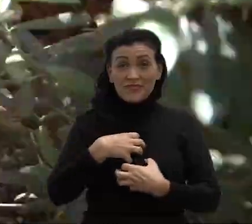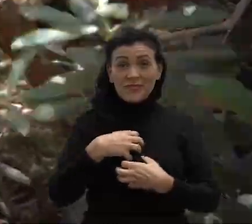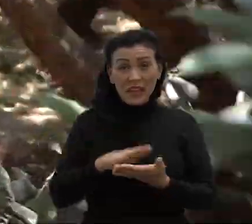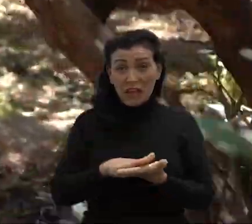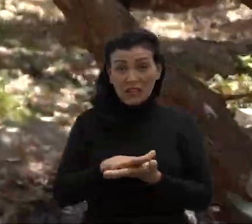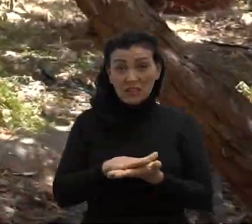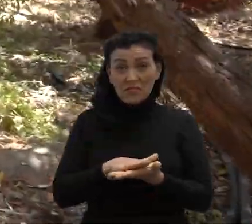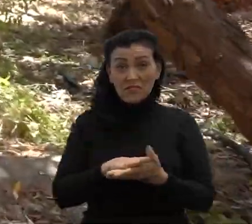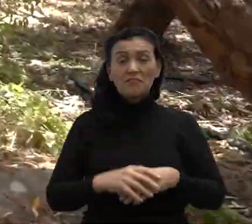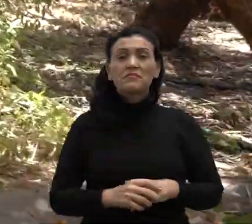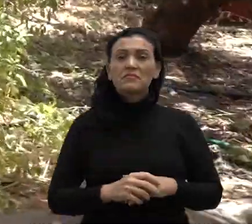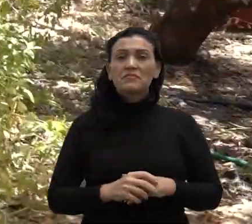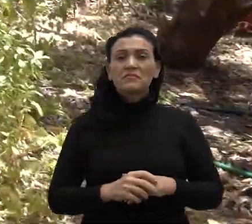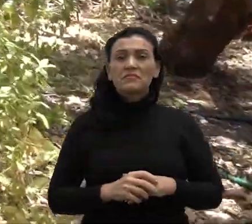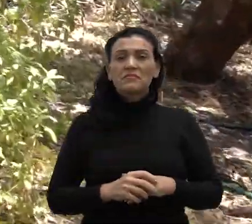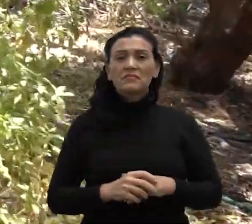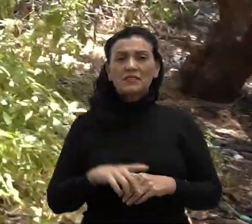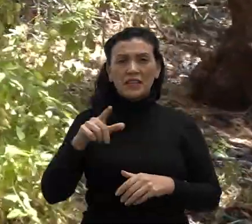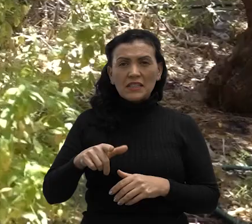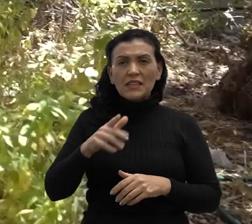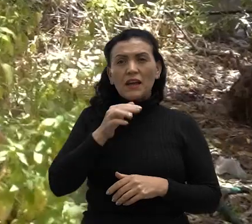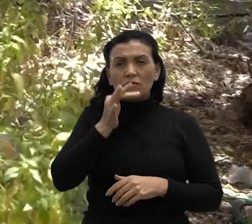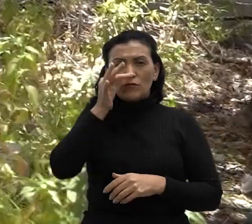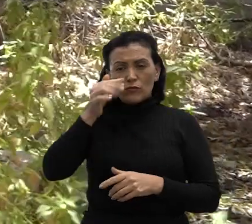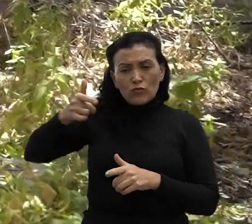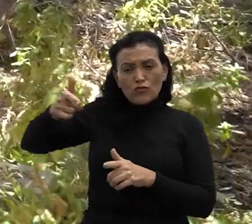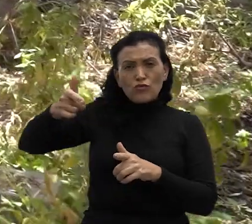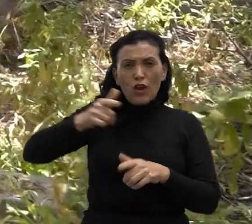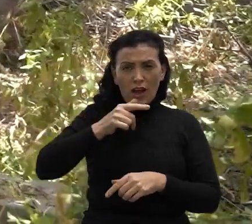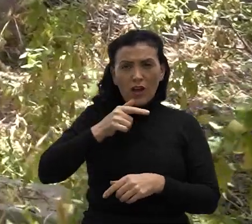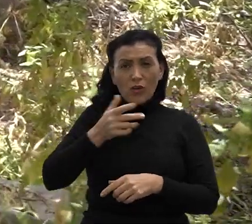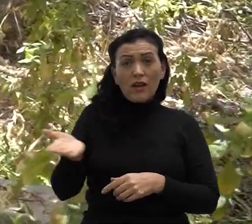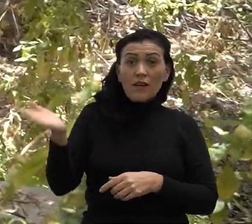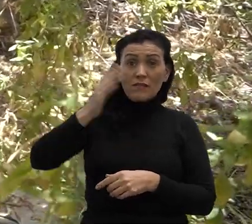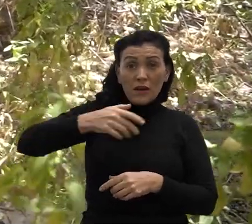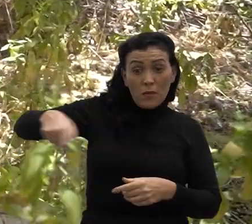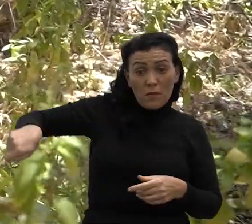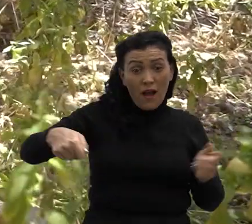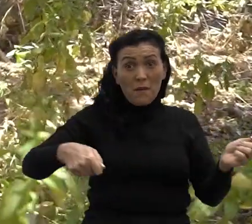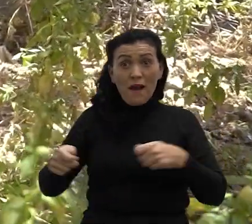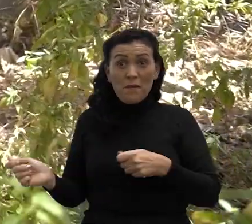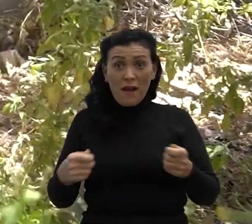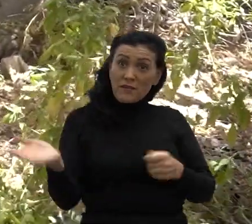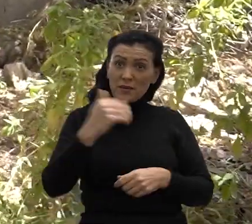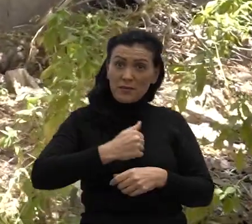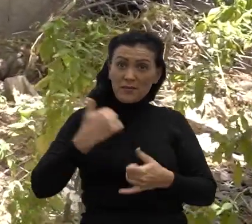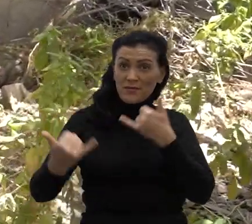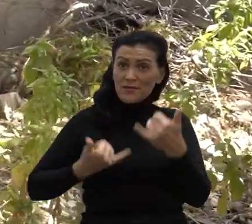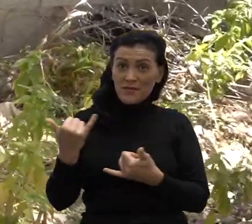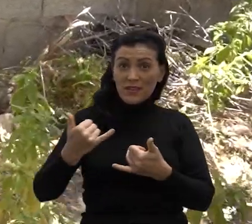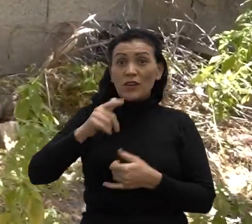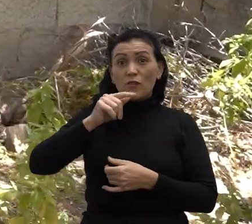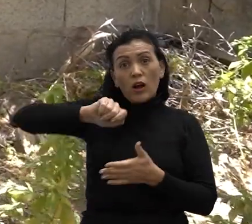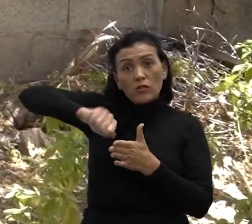ايش بتسوي؟ ولا حاجه. تسقي الشجر كناك؟ اه. يلا نقوم نلعب تنس. يلا حج